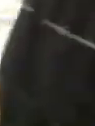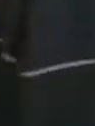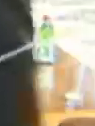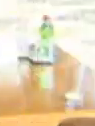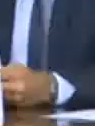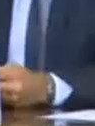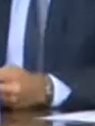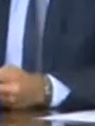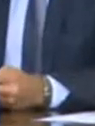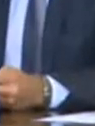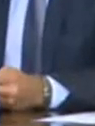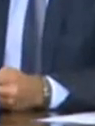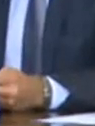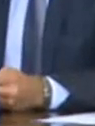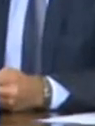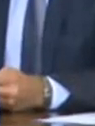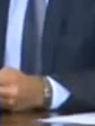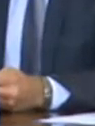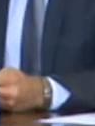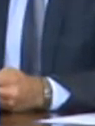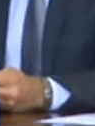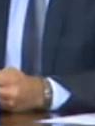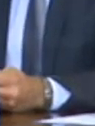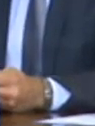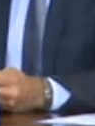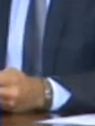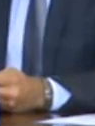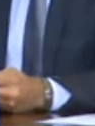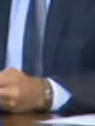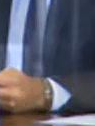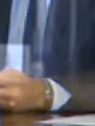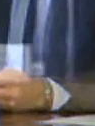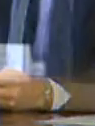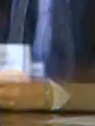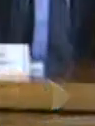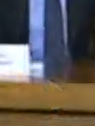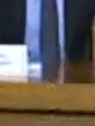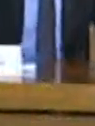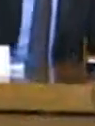Pobuni se. Pobuni se. Pobuni se. Pobuni se. Pobuni se svaki put.